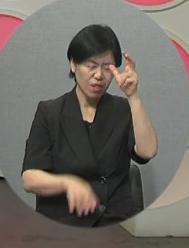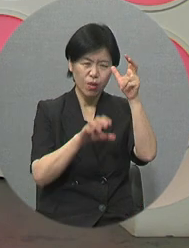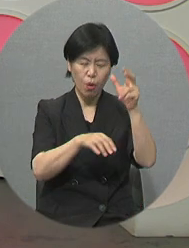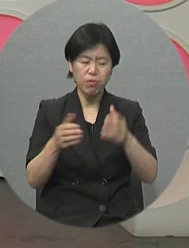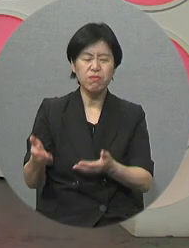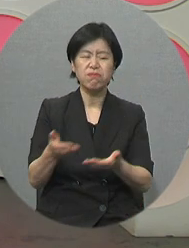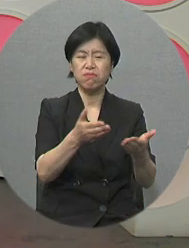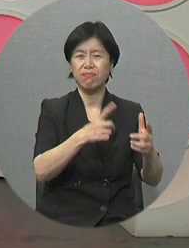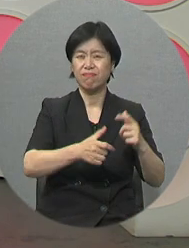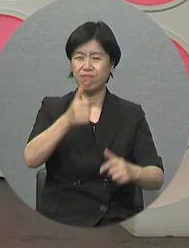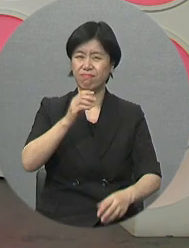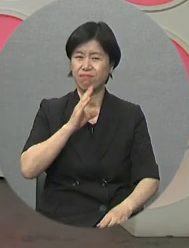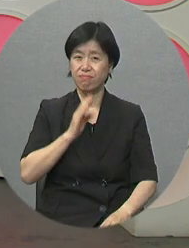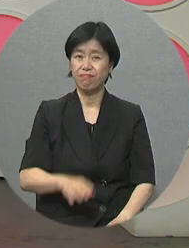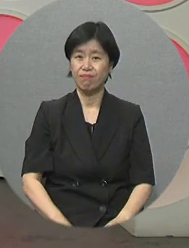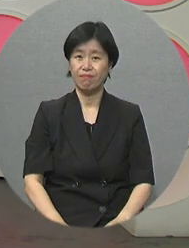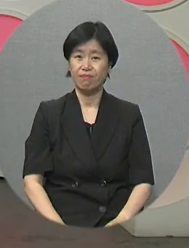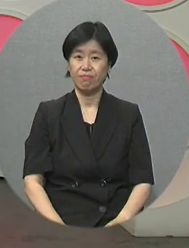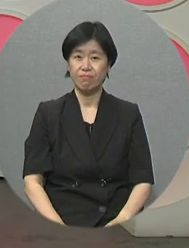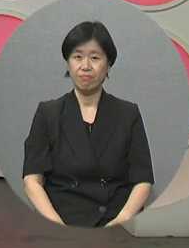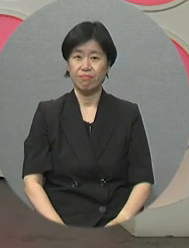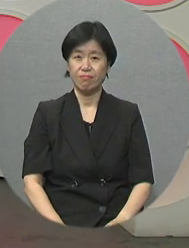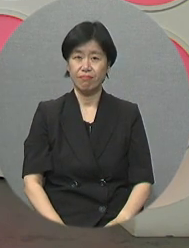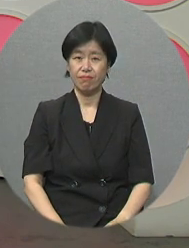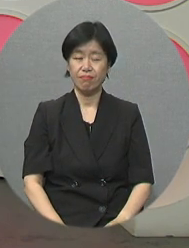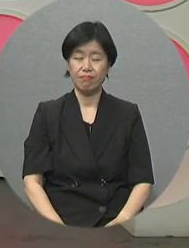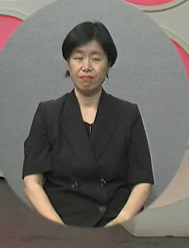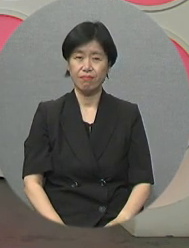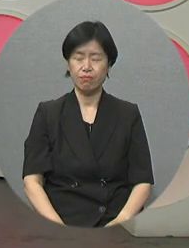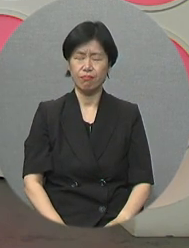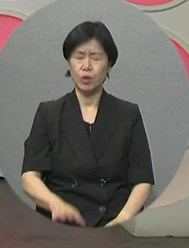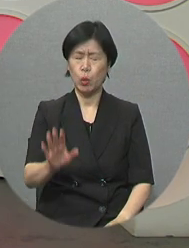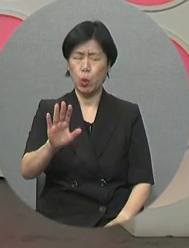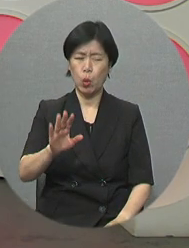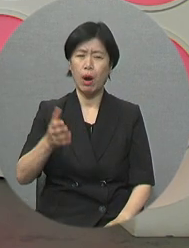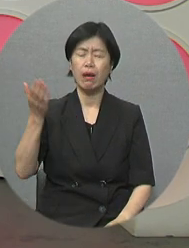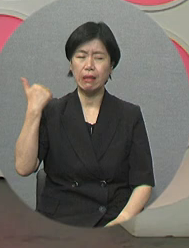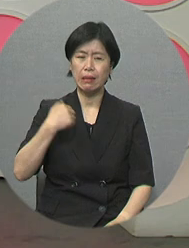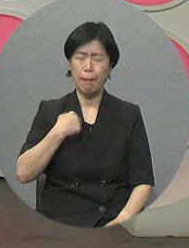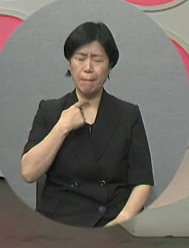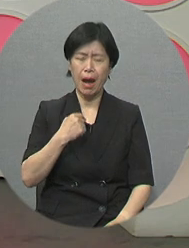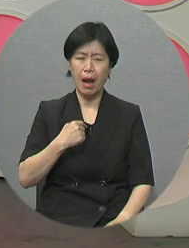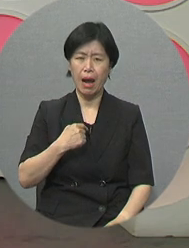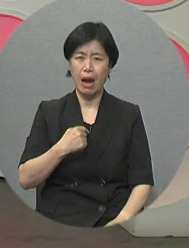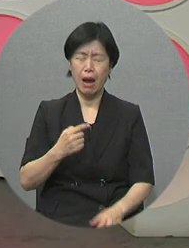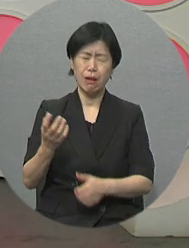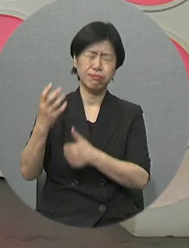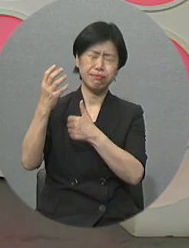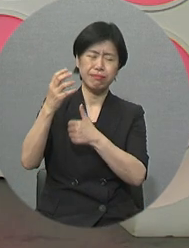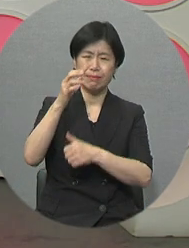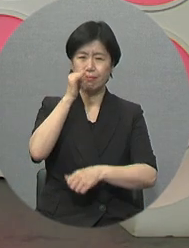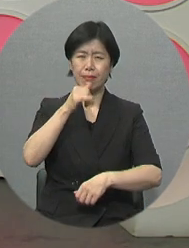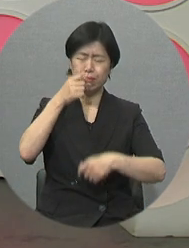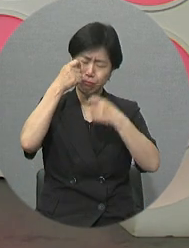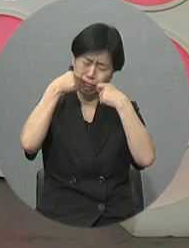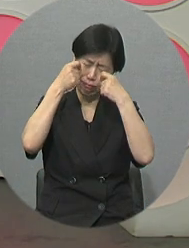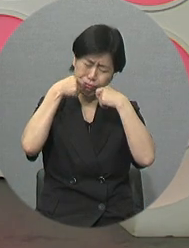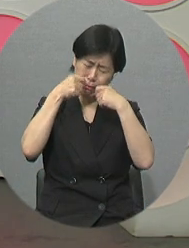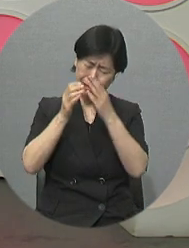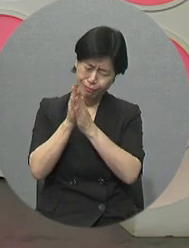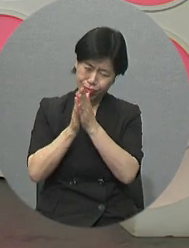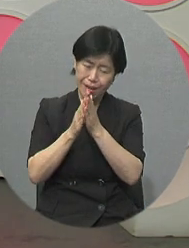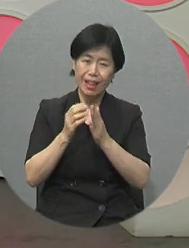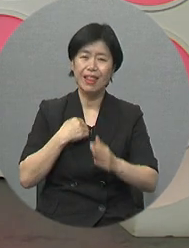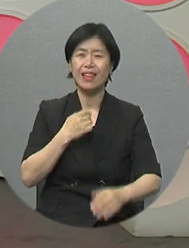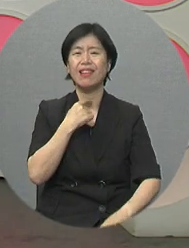쉬었는지. 그래도 그게 무릎 꿇고 빌 일이나. 아, 그때 하여튼 뭐 많이 혼나고 욕먹고 창피당하고 막 질질 짜고 막 싹싹